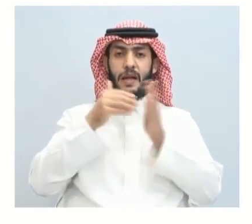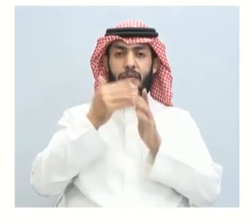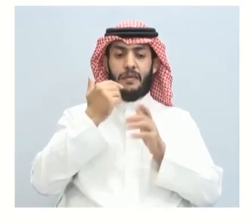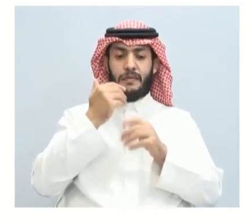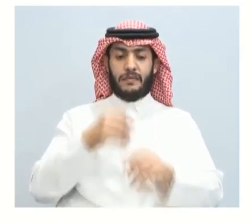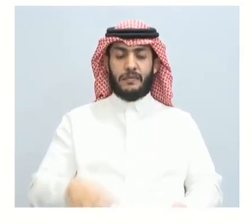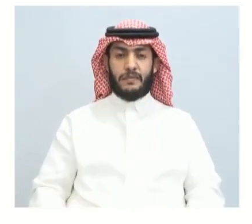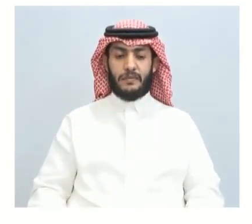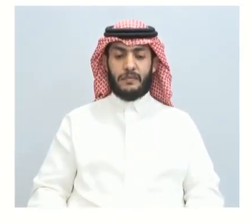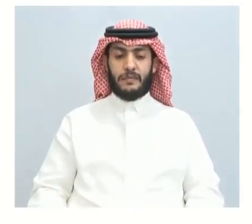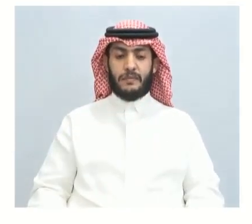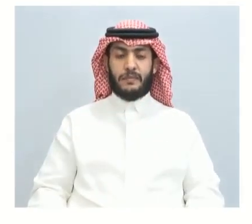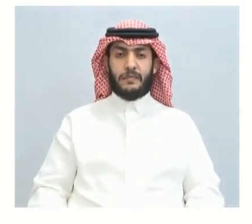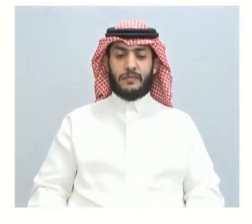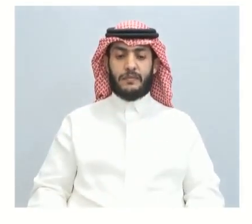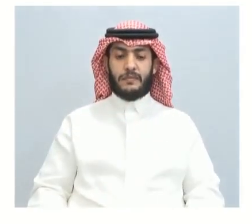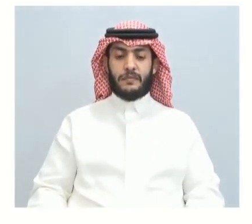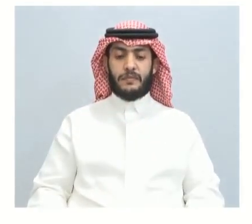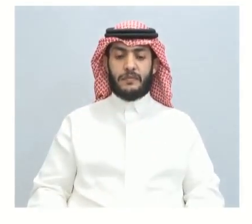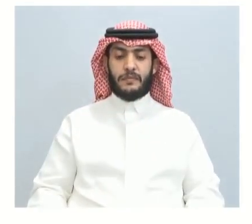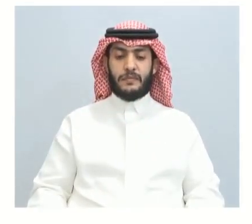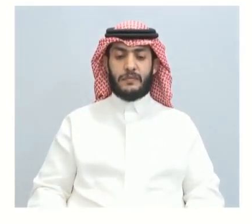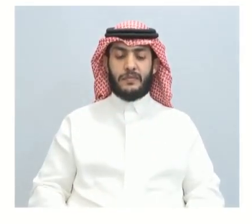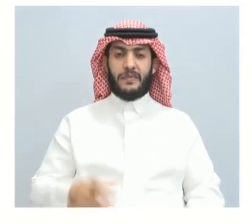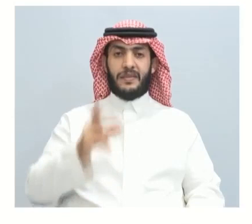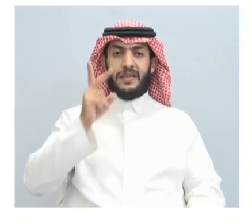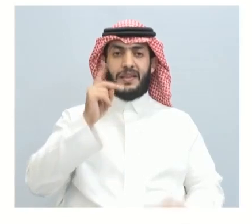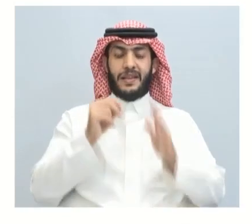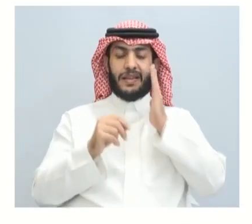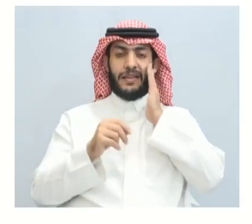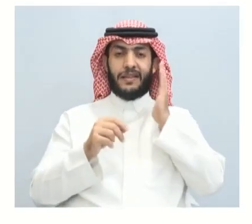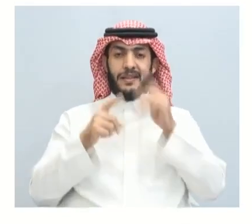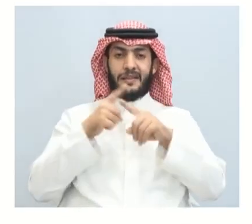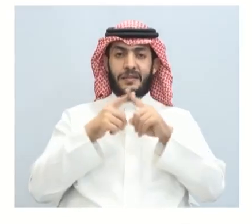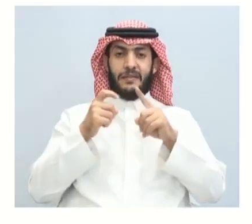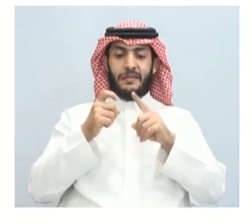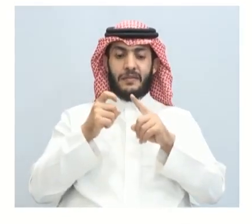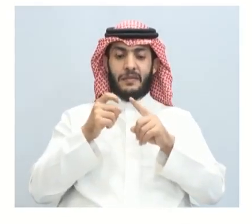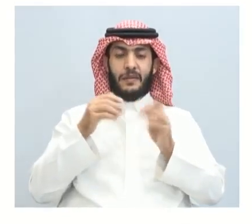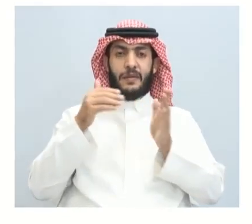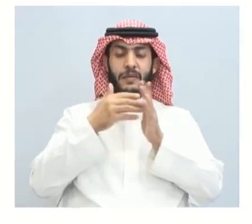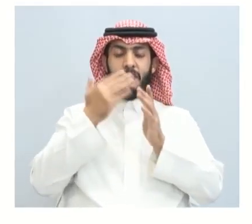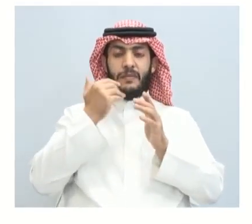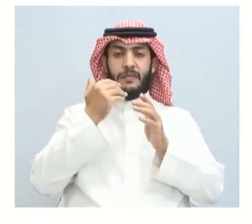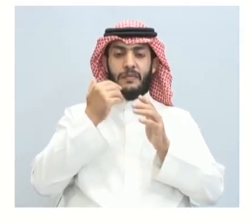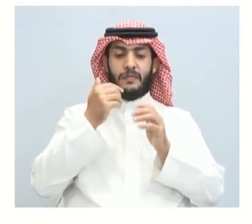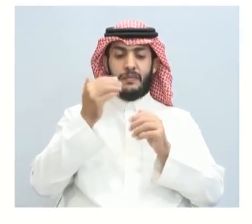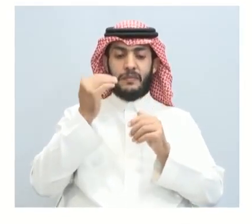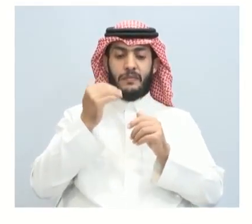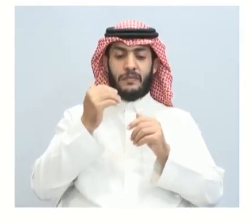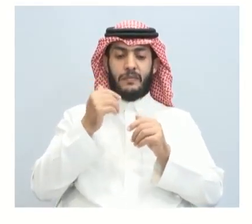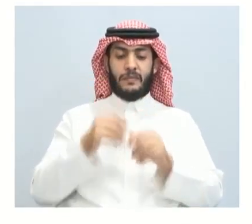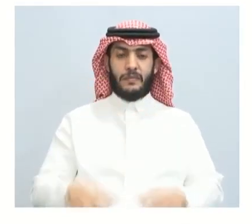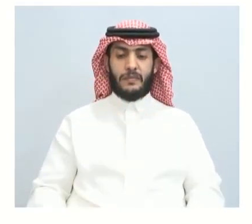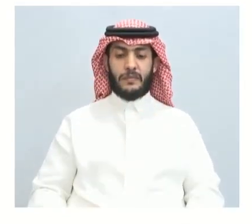نهايه والان الاكس تذهب الى سالب ما نهايه يعني من جهه اليسار لما يقول لك اكس تذهب الى موجب ما لا نهايه هذا من جهه اليمين